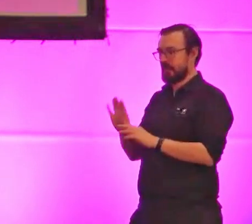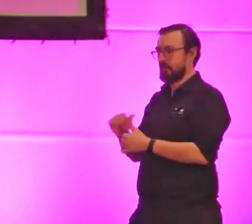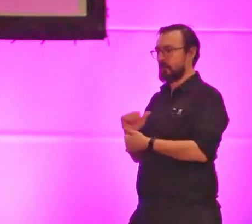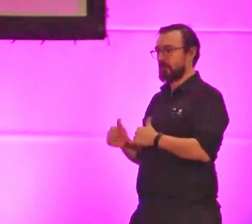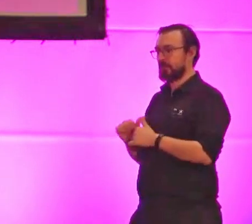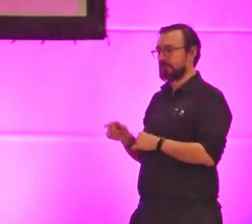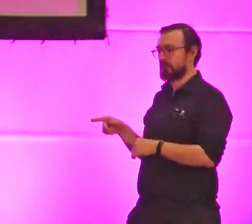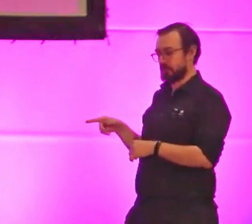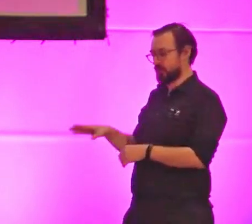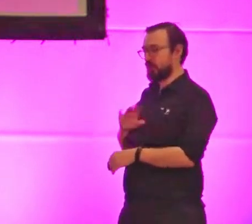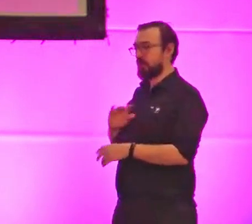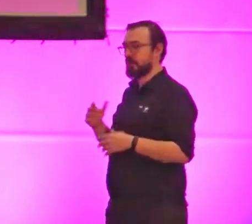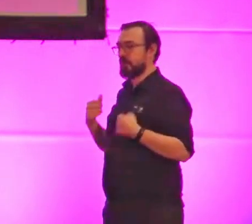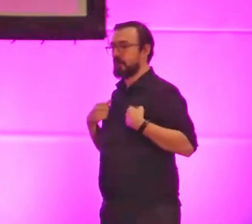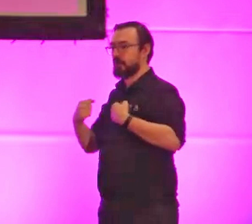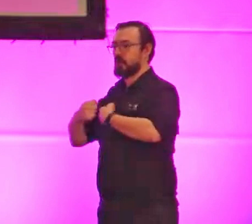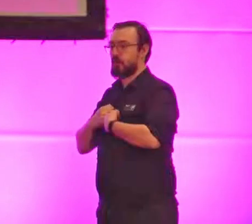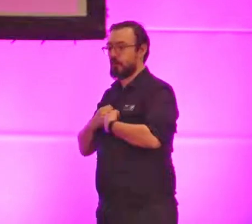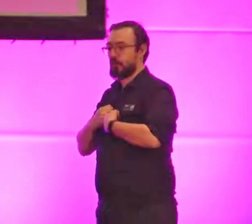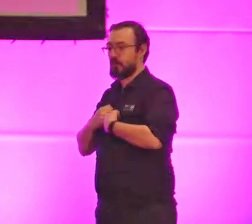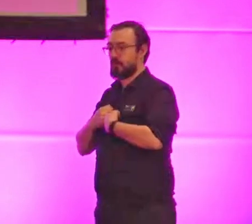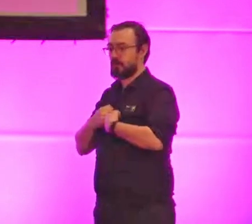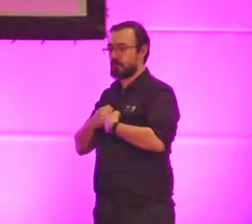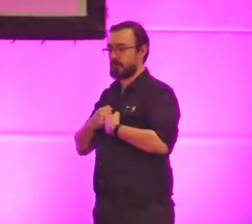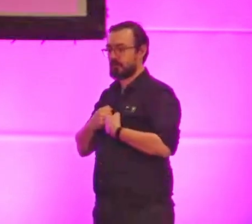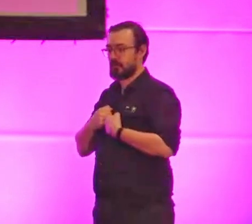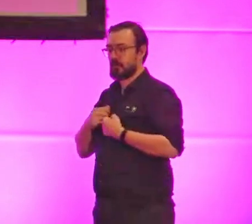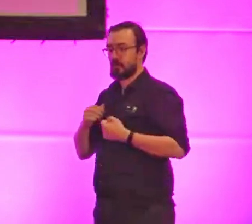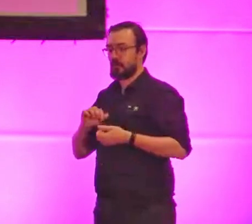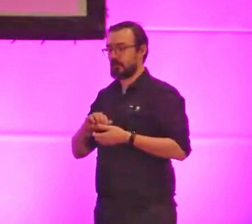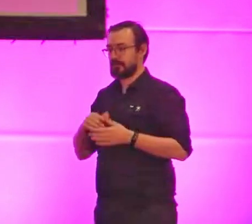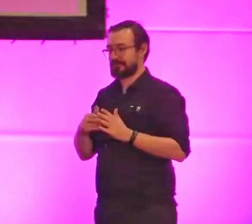kompis, han håller en rock åt den här gärningsmannen då.